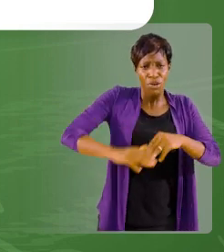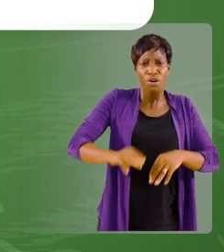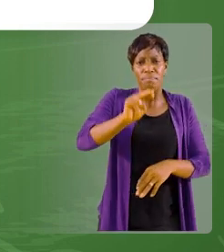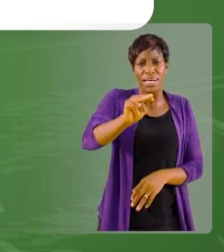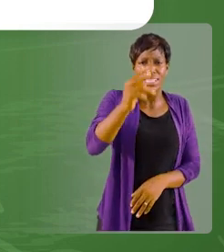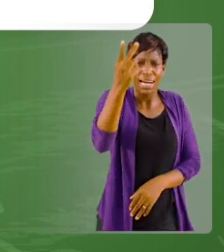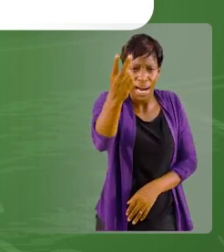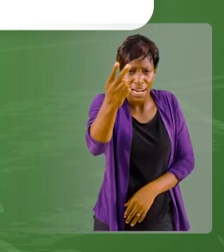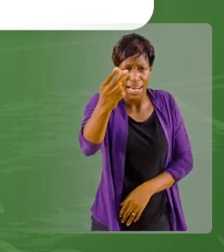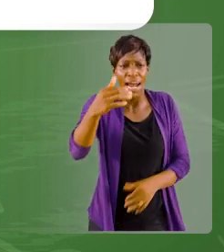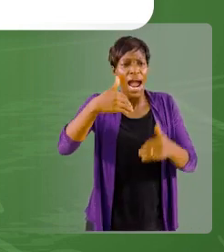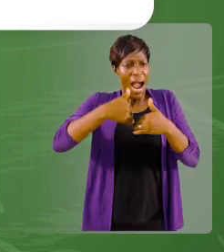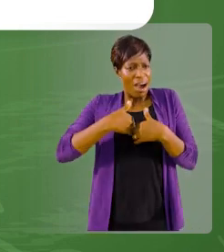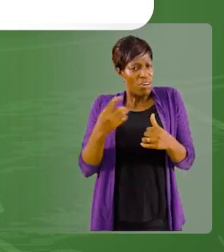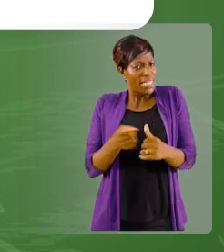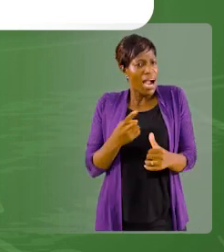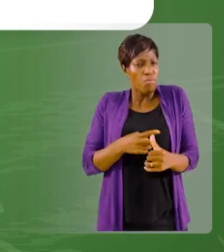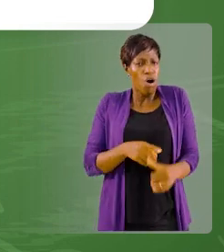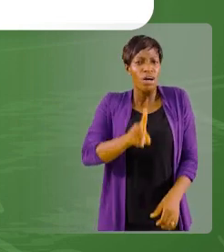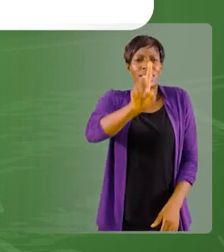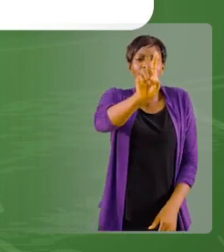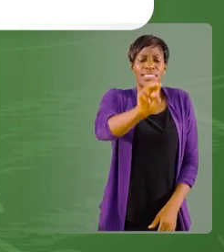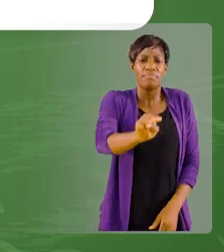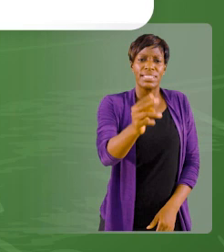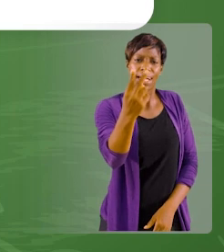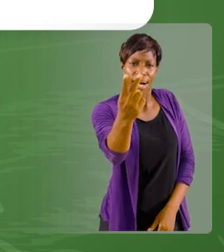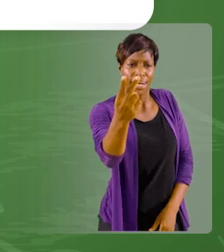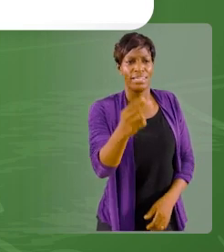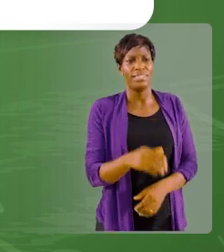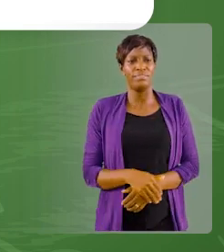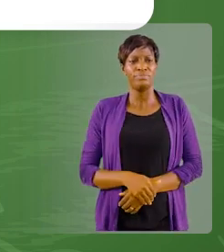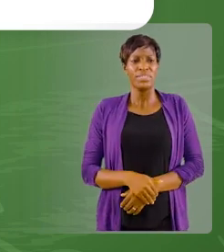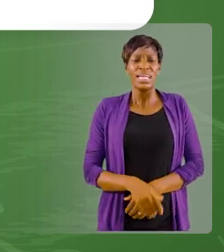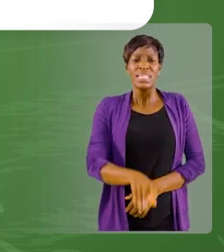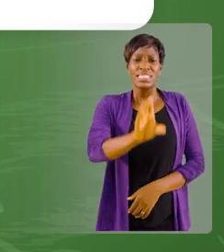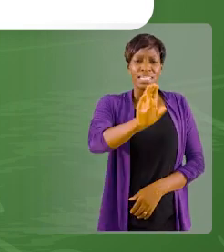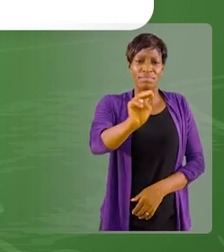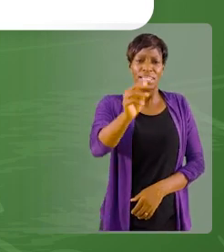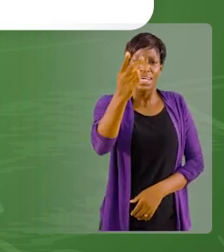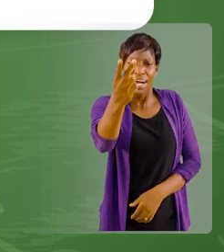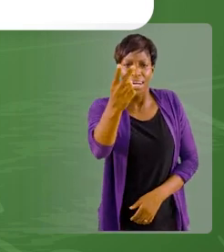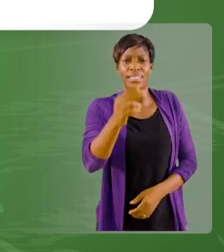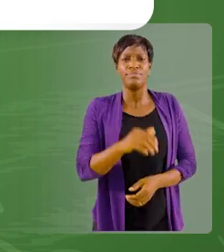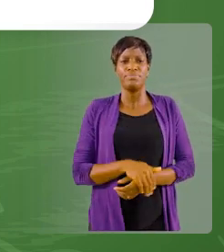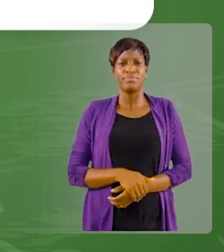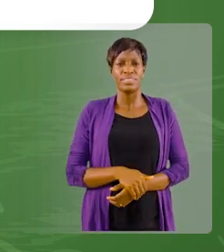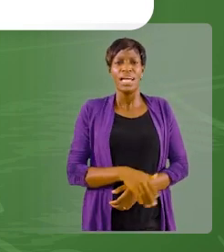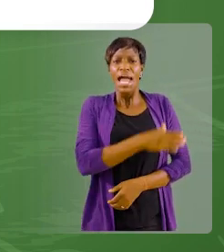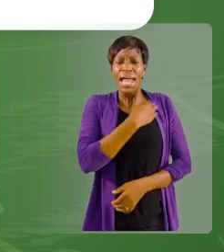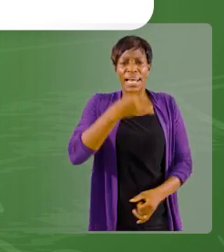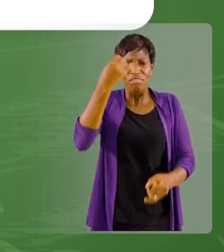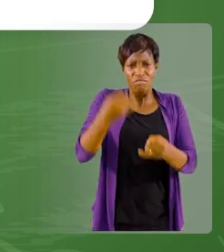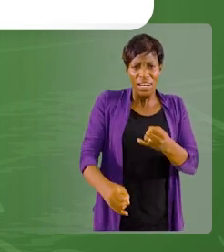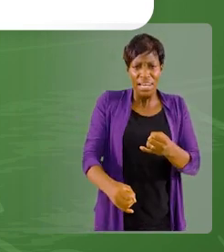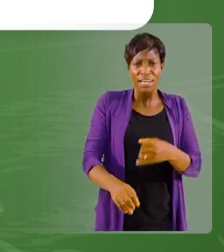Nous avons le décimètre carré, c'est bien. Nous avons le centimètre carré, c'est très bien. Et enfin, nous